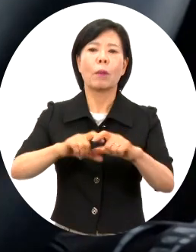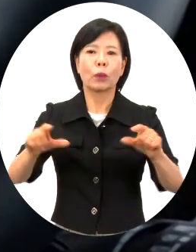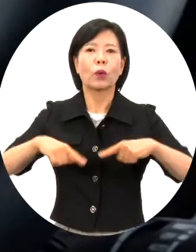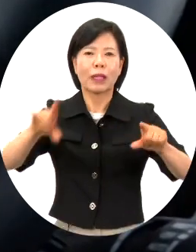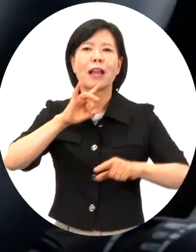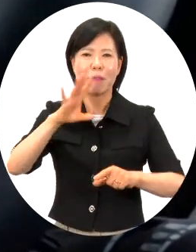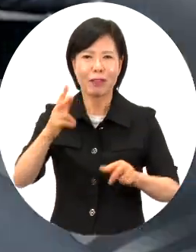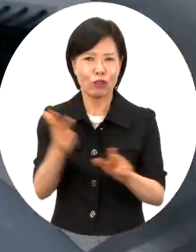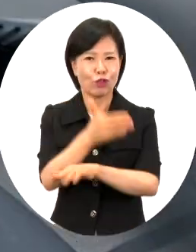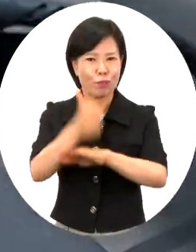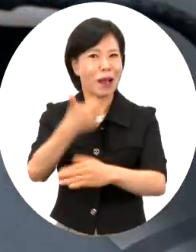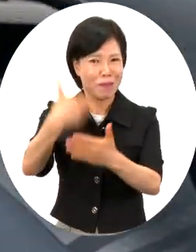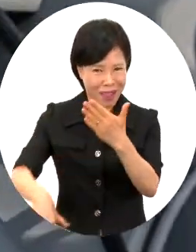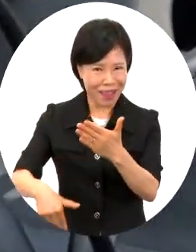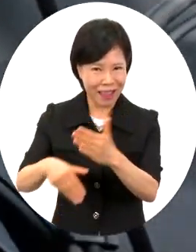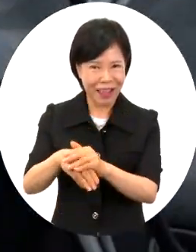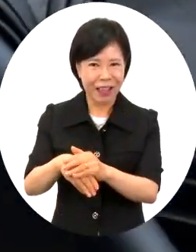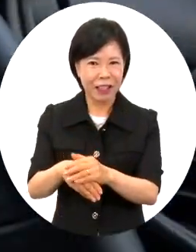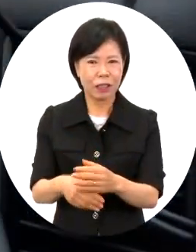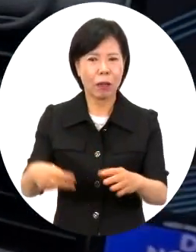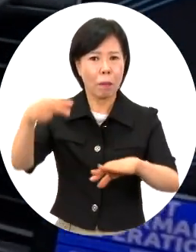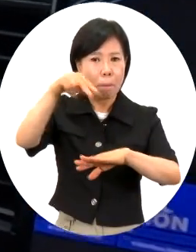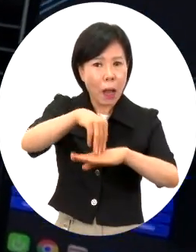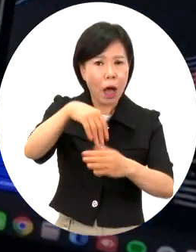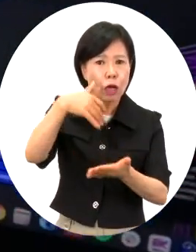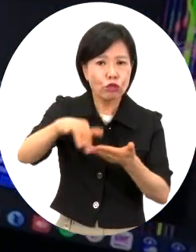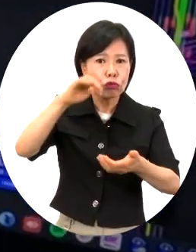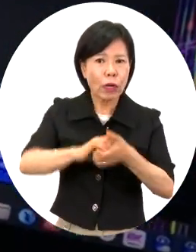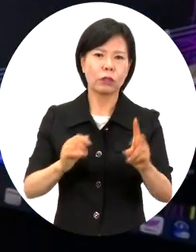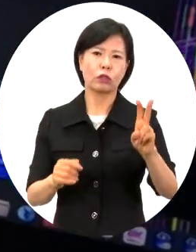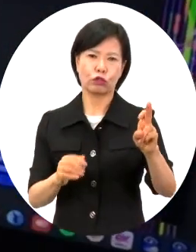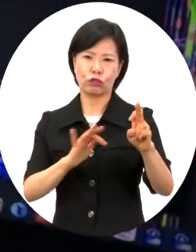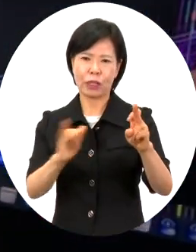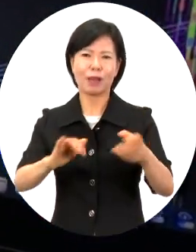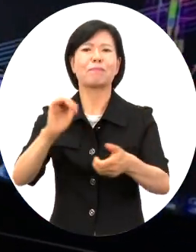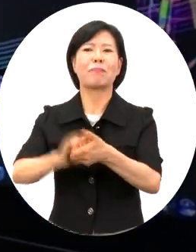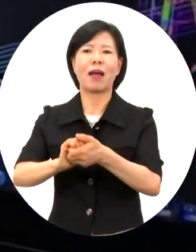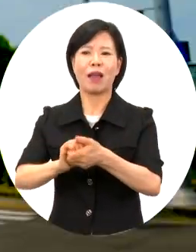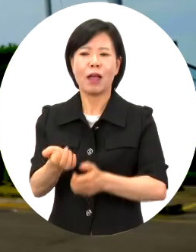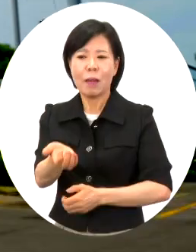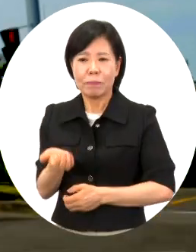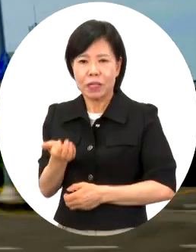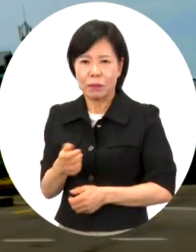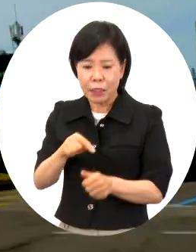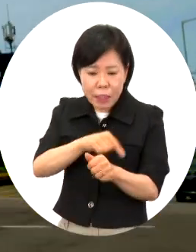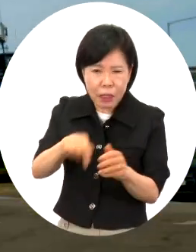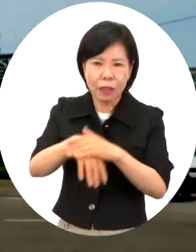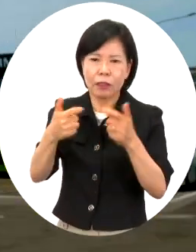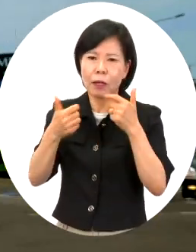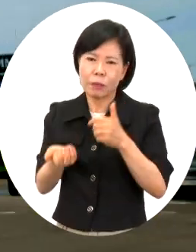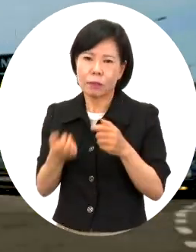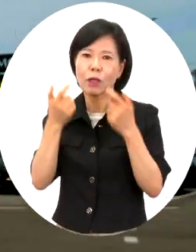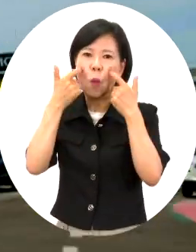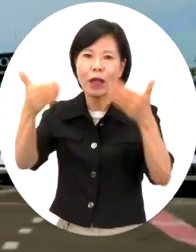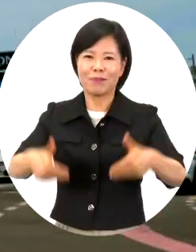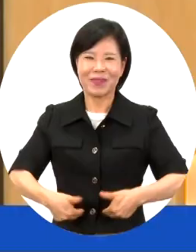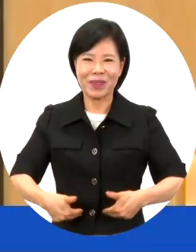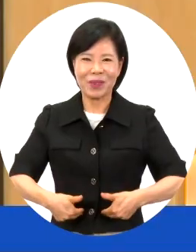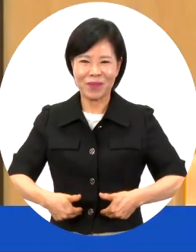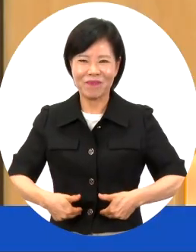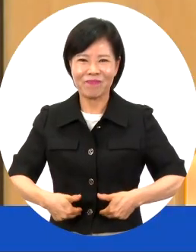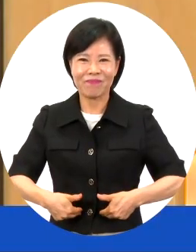서비스로 평일에만 운행하는데요. 탑승 인원이 12명으로 제한되기 때문에 사전에 이용 시간 등을 미리 확인해야